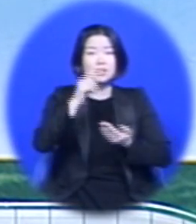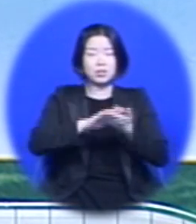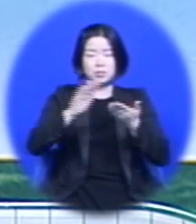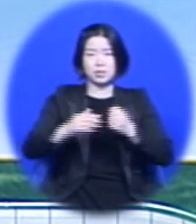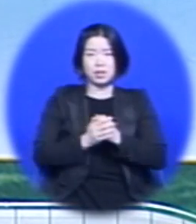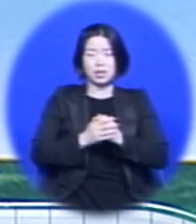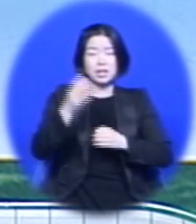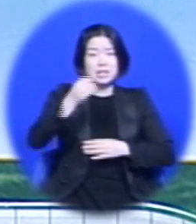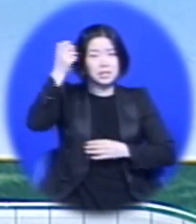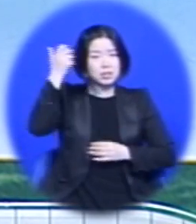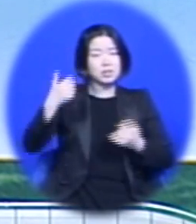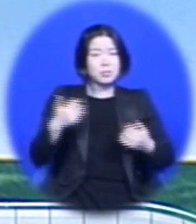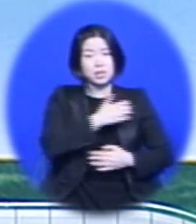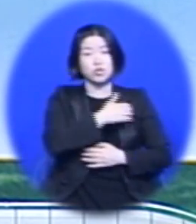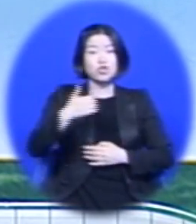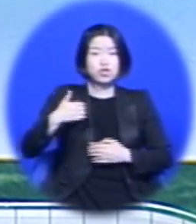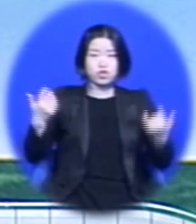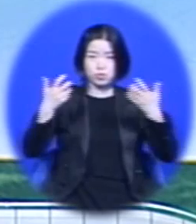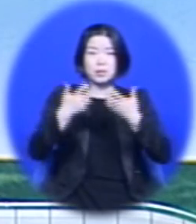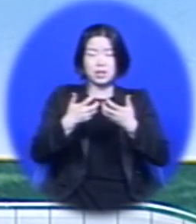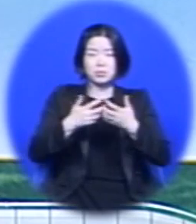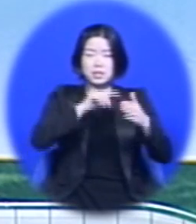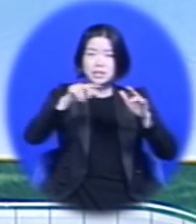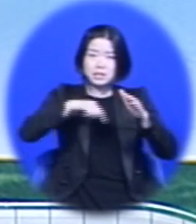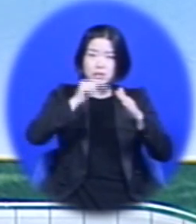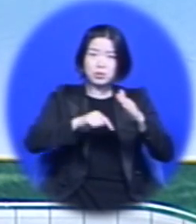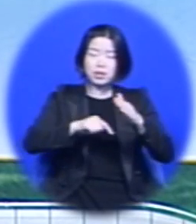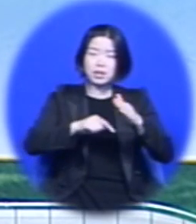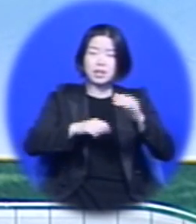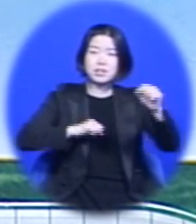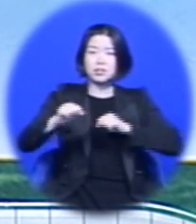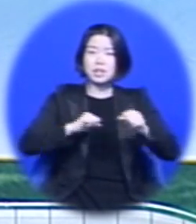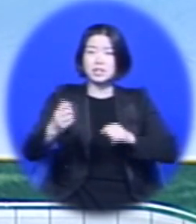성령의 충만함은 지금도 내 속에서 역사하시는 성령님이